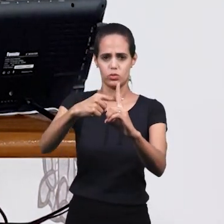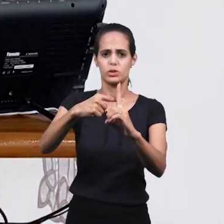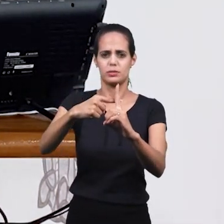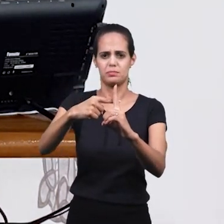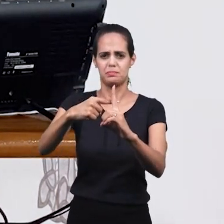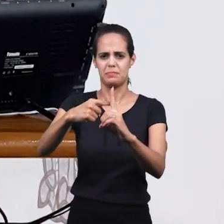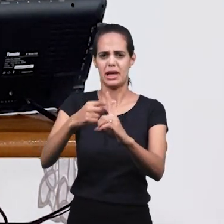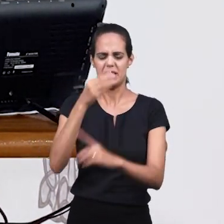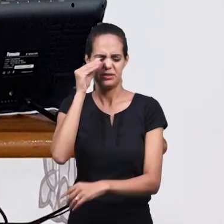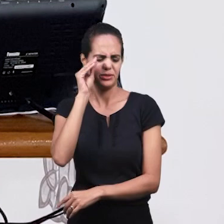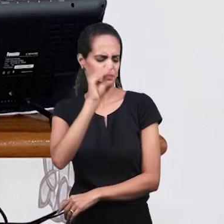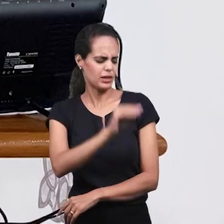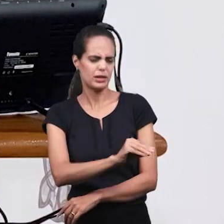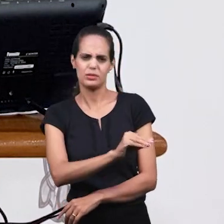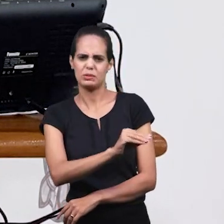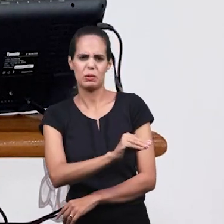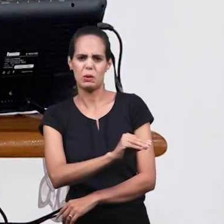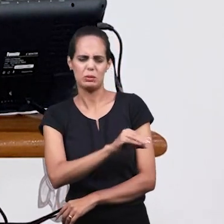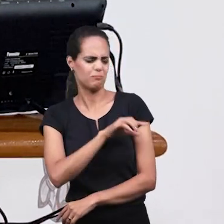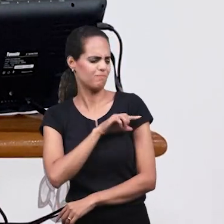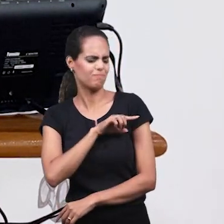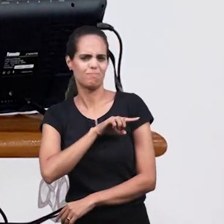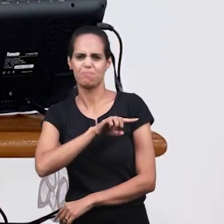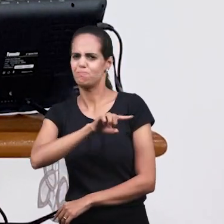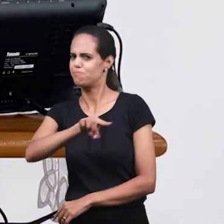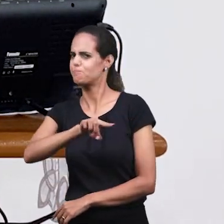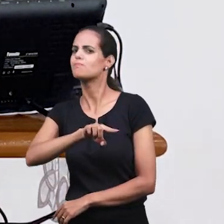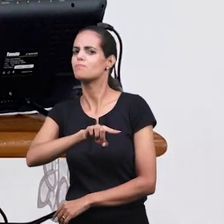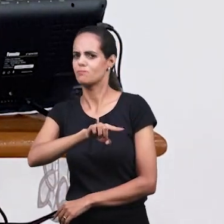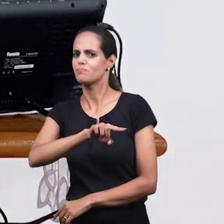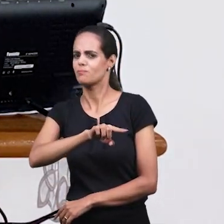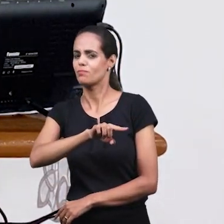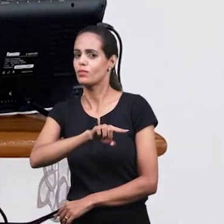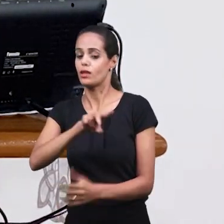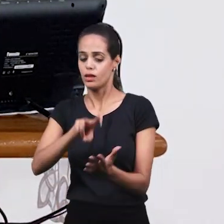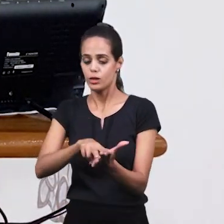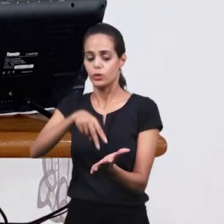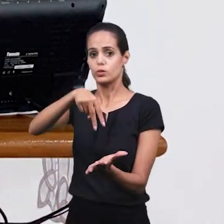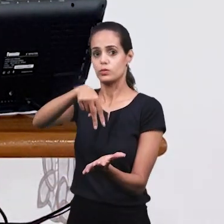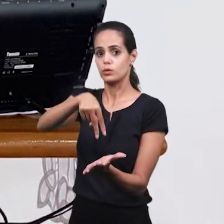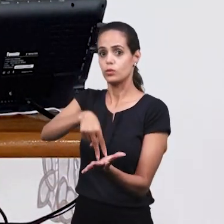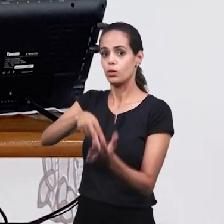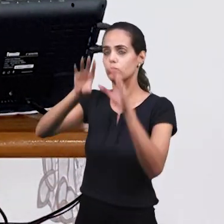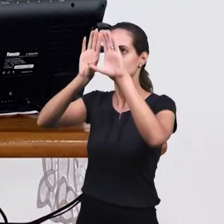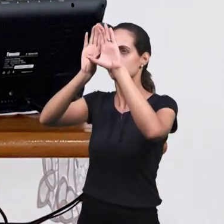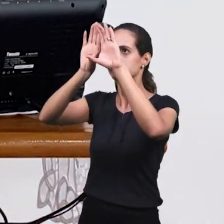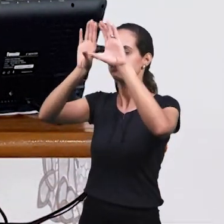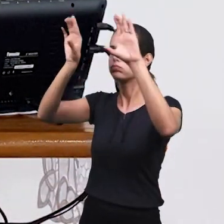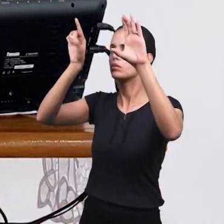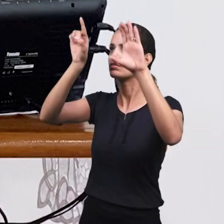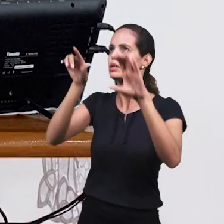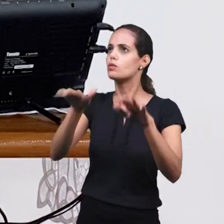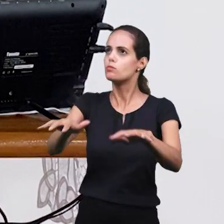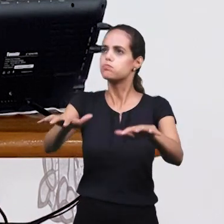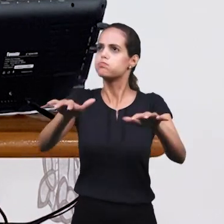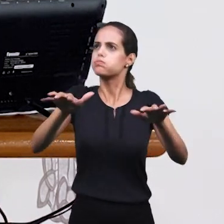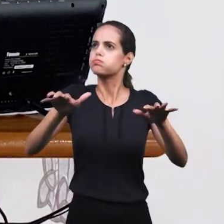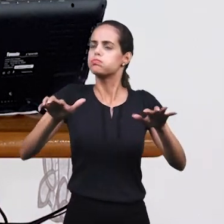de Dieu. Loué soit le Seigneur. Voyez, mes frères, que en ce moment, nous